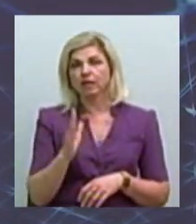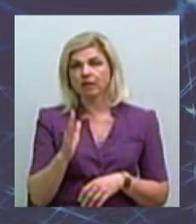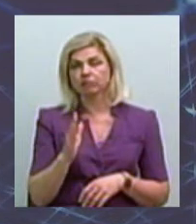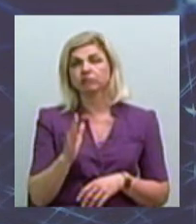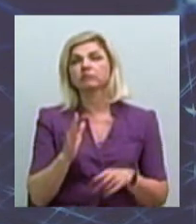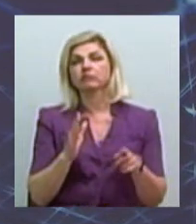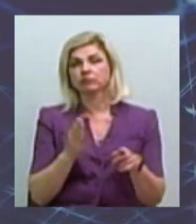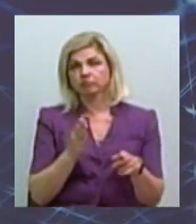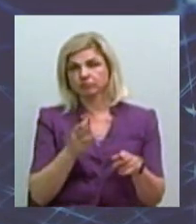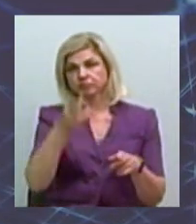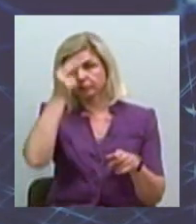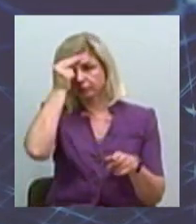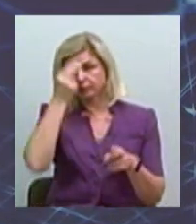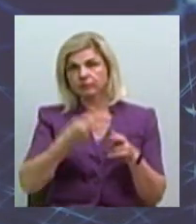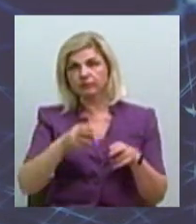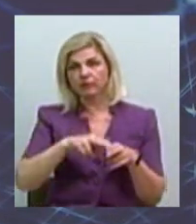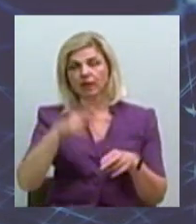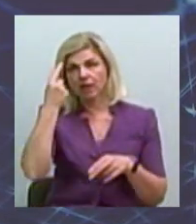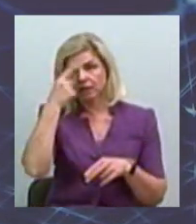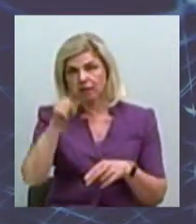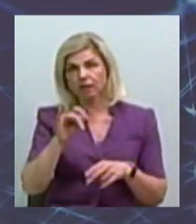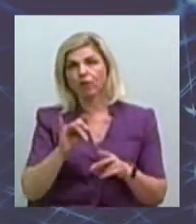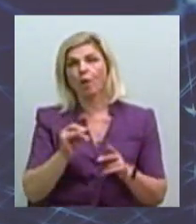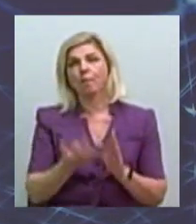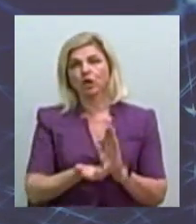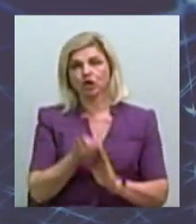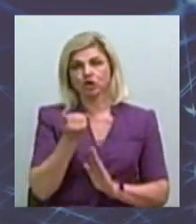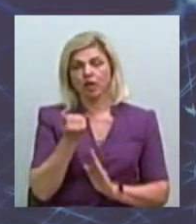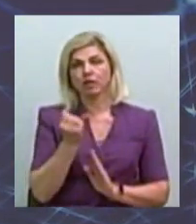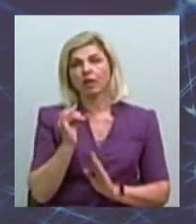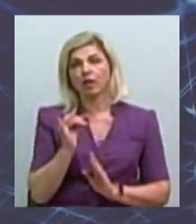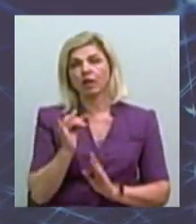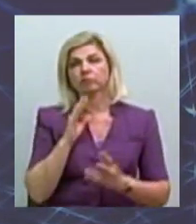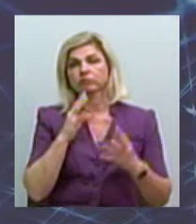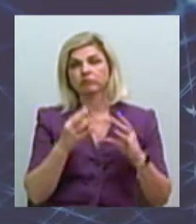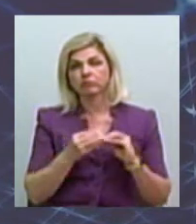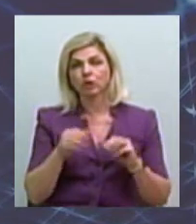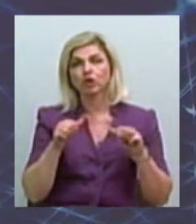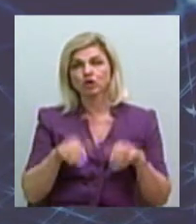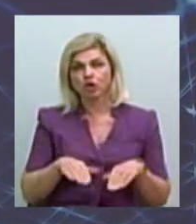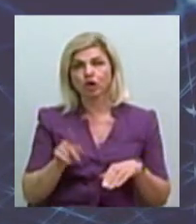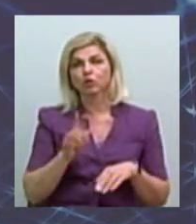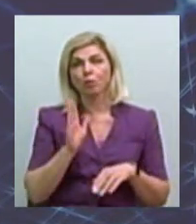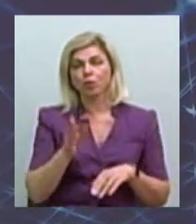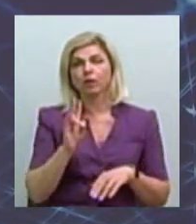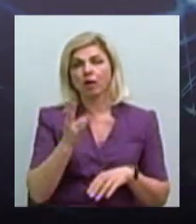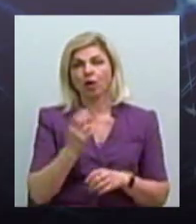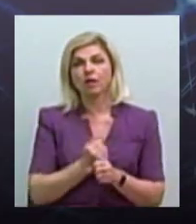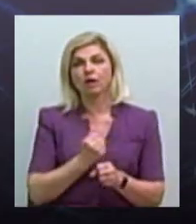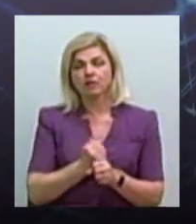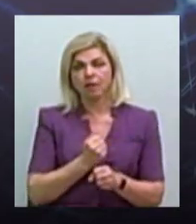подхватила эту инициативу и поддержала. И пришли к тому решению, что мы будем в Николаеве вырабатывать